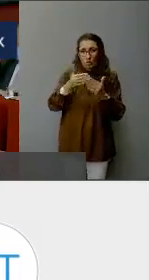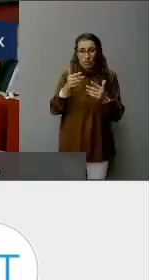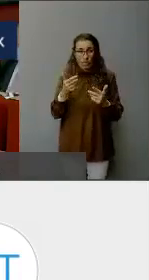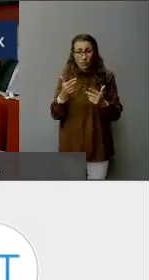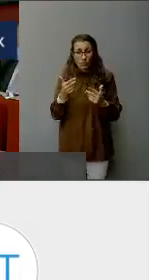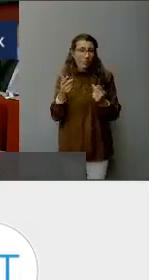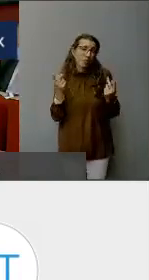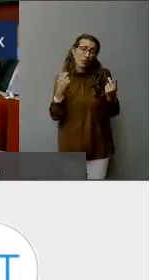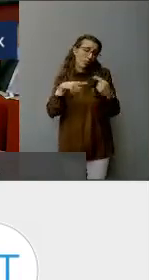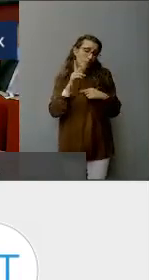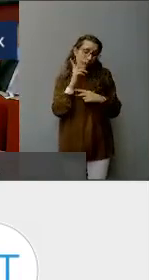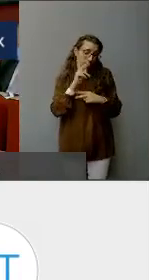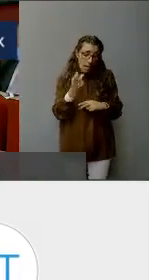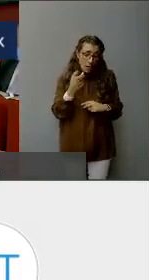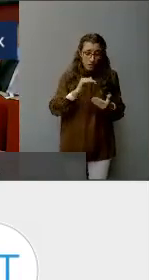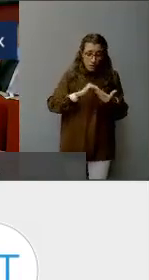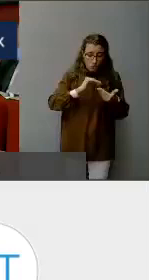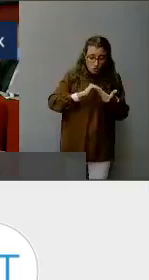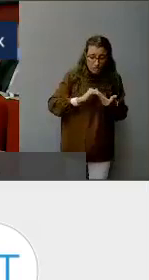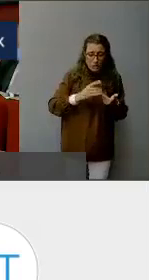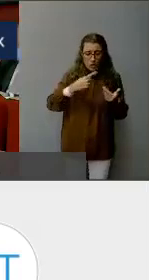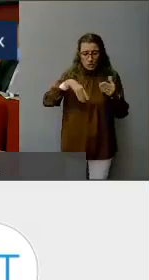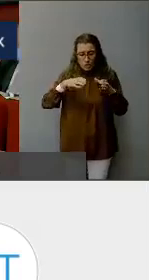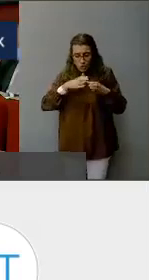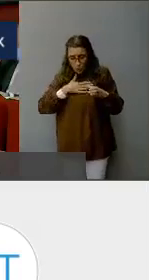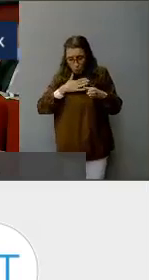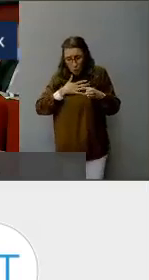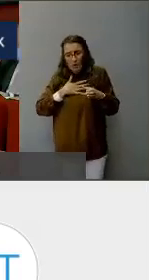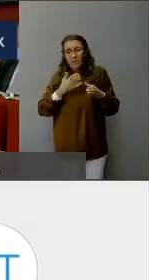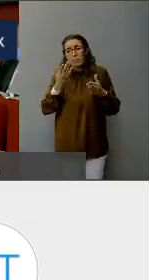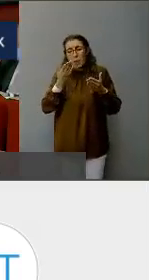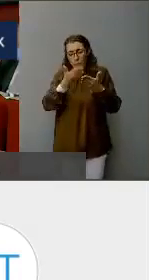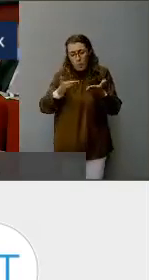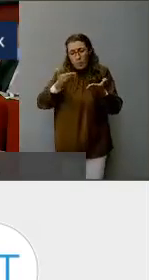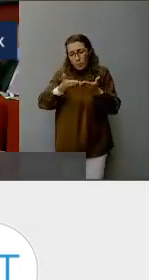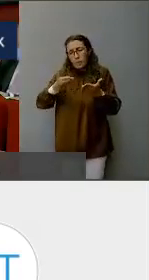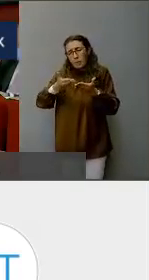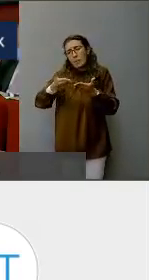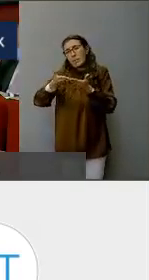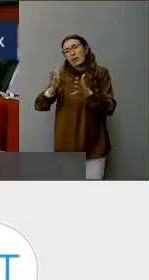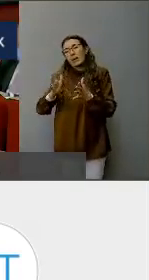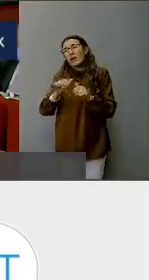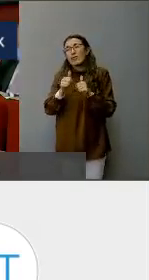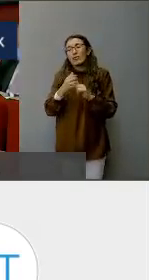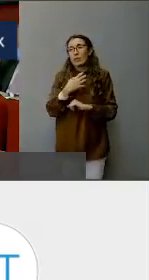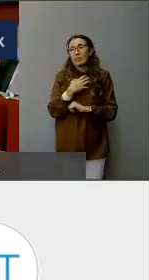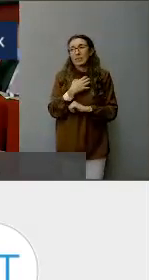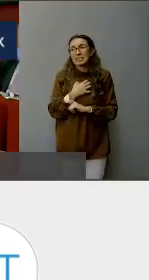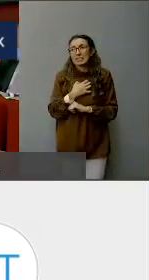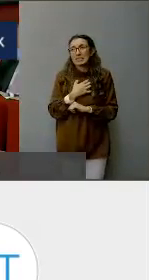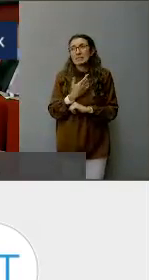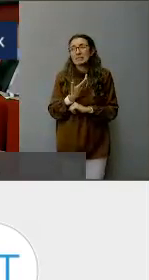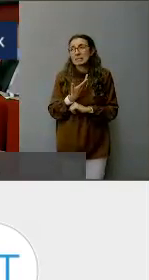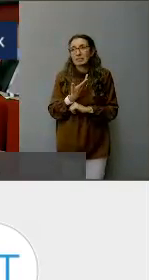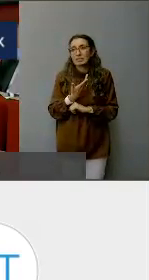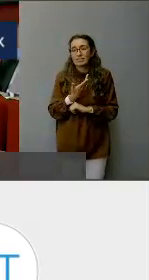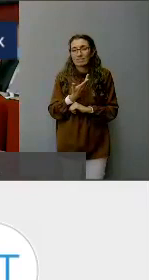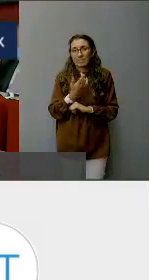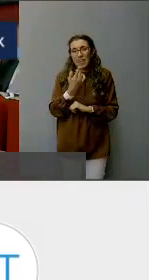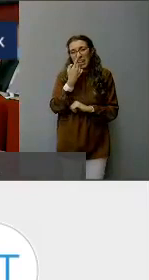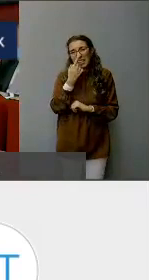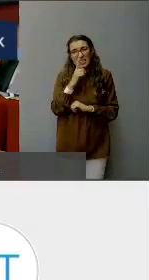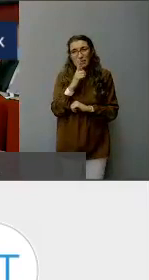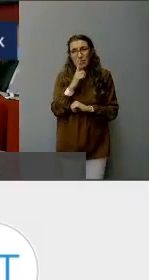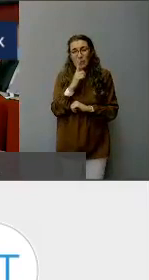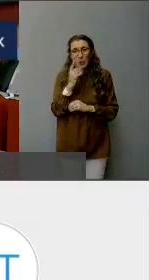fatta i cittadini vi hanno fatte non era un magone che provo anche un po oggi spazioso ma era un magone